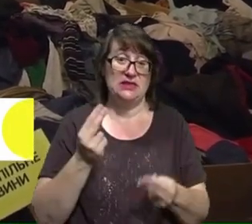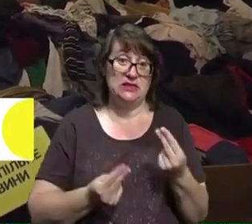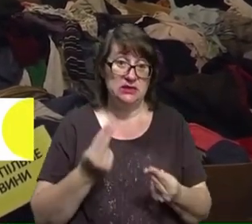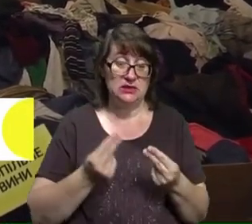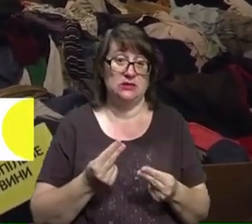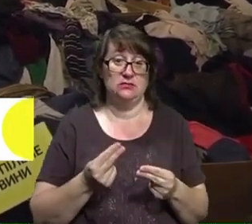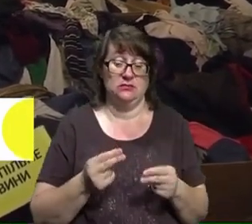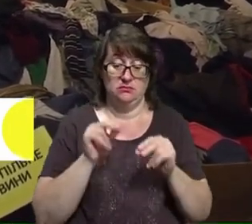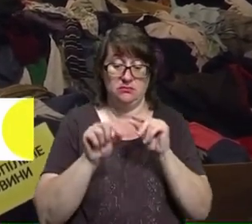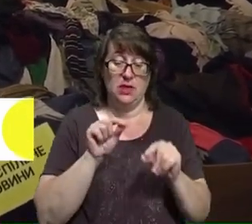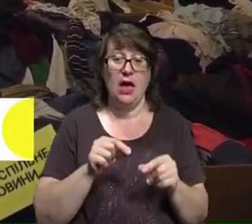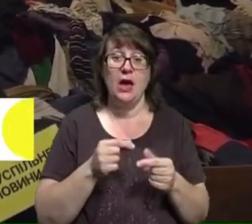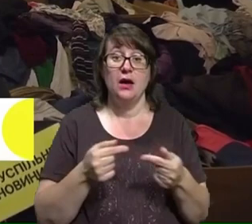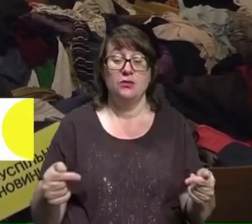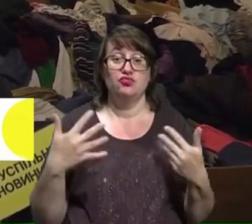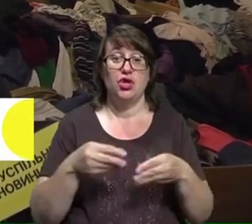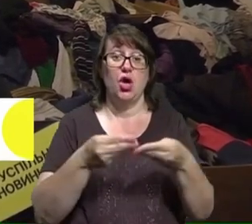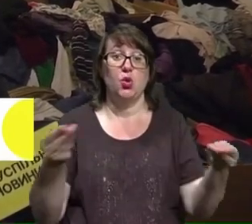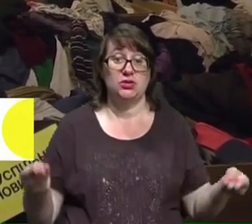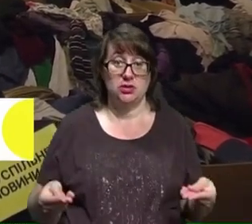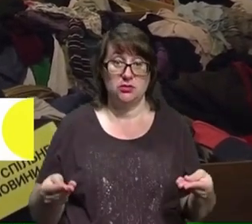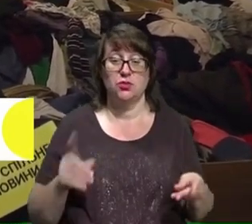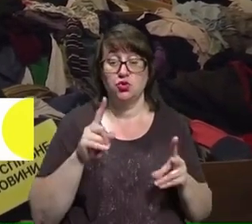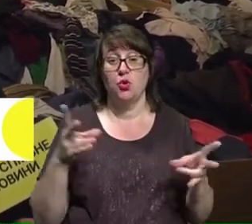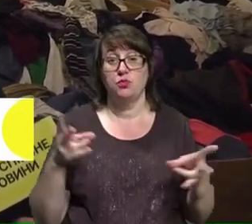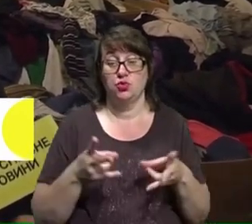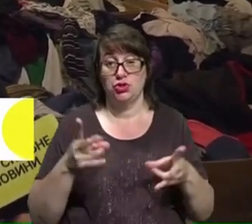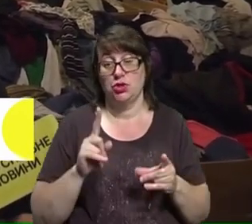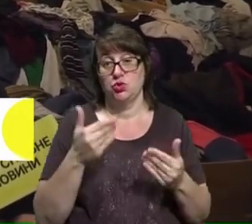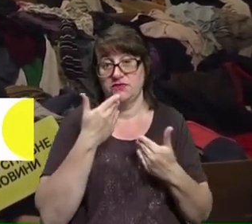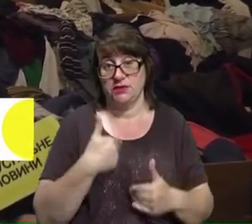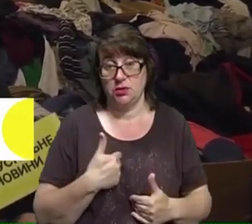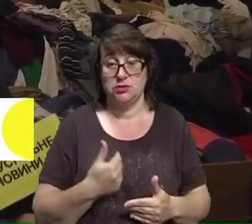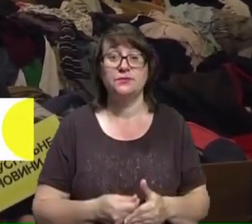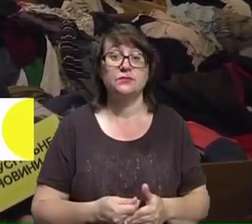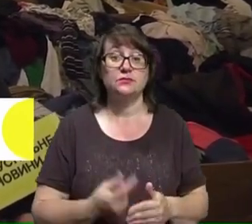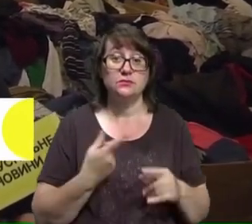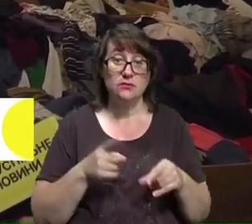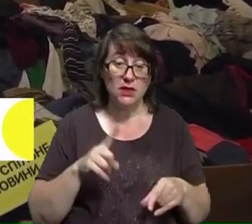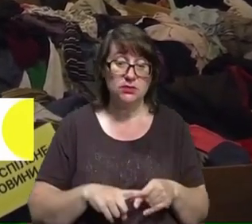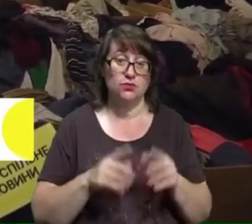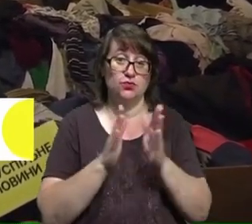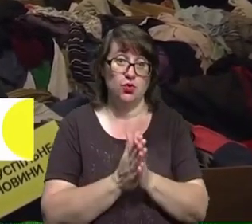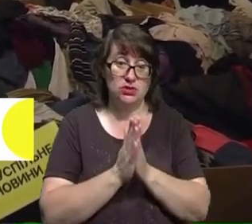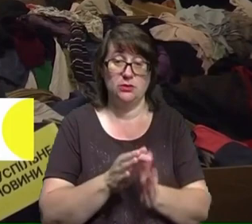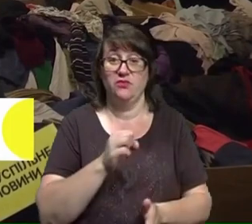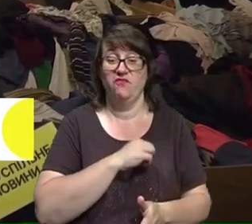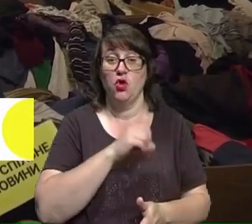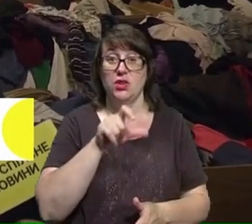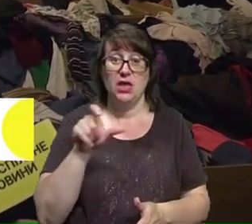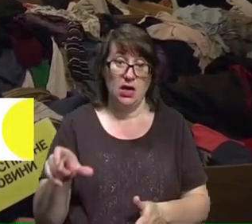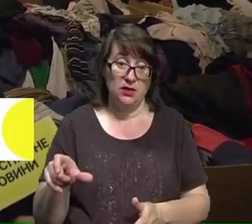вже роздано теж нужденним, які до нас звертаються. Тому просимо волонтерів,